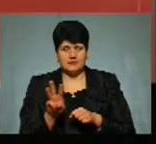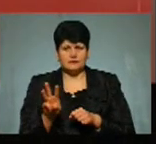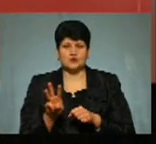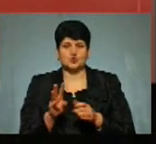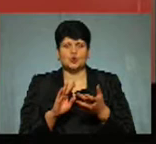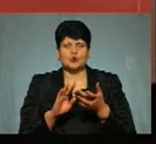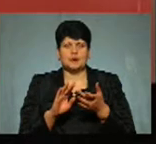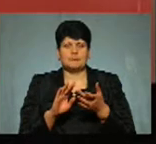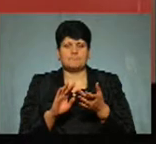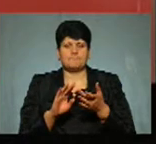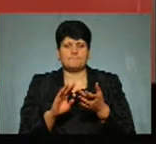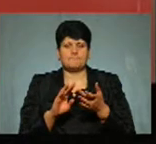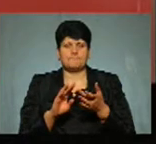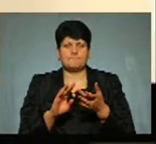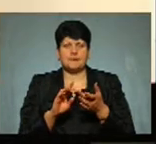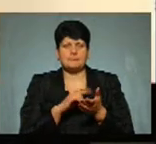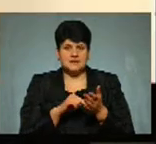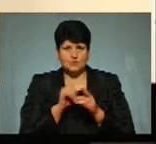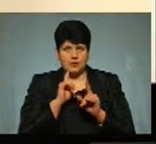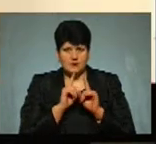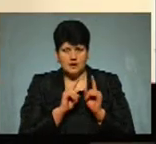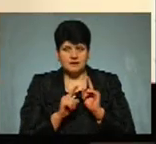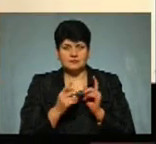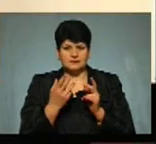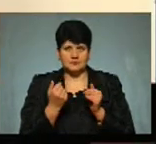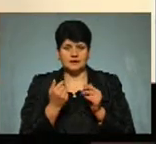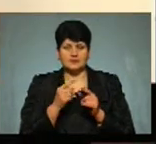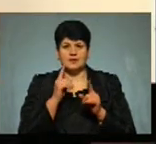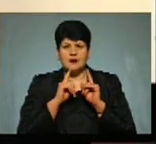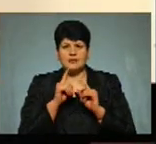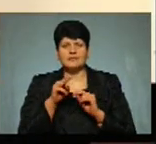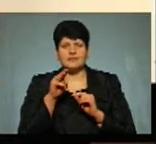так? Так, на сайті Тернопільської міської ради Рада.UA є